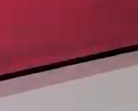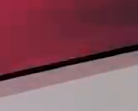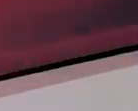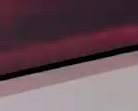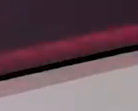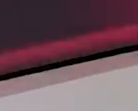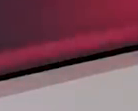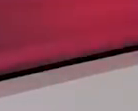www.tv I